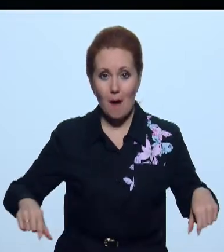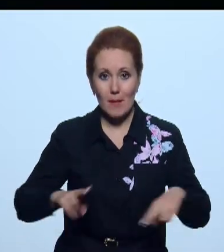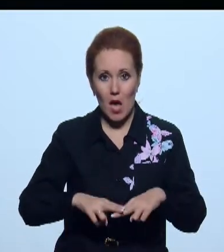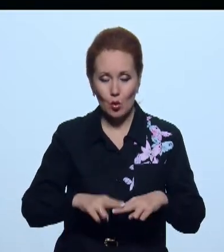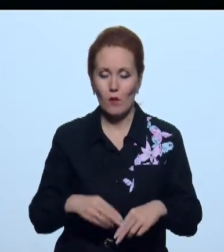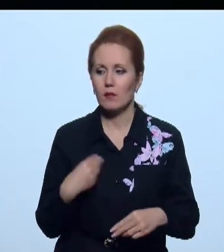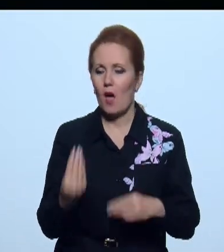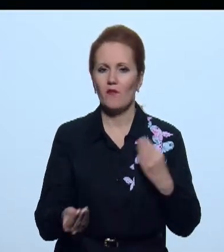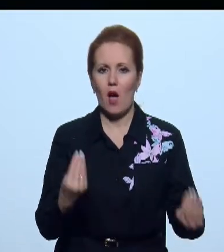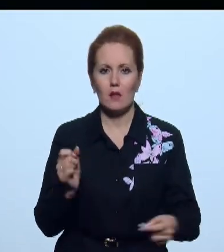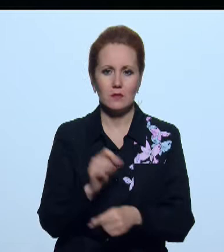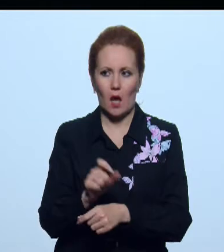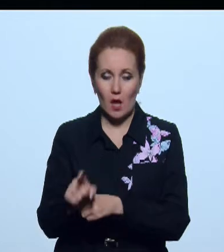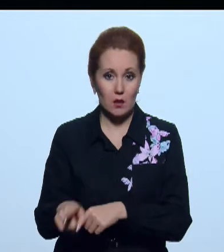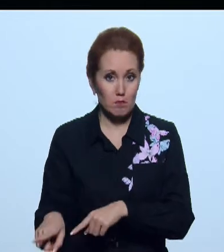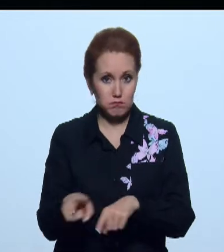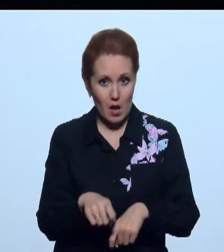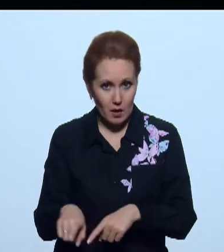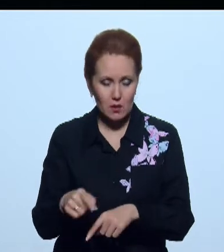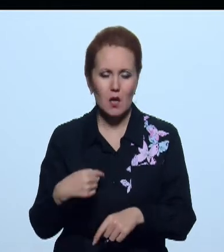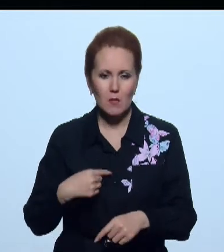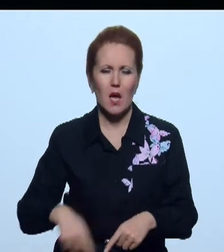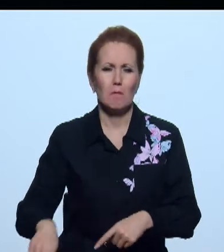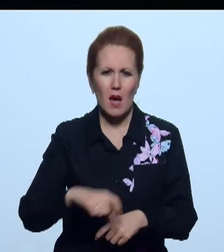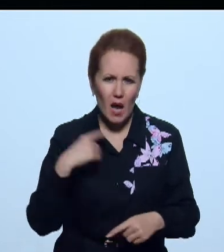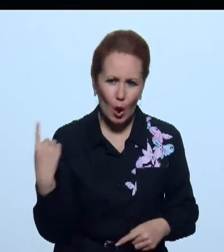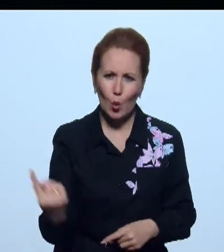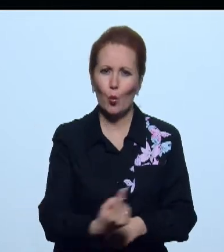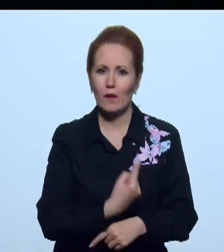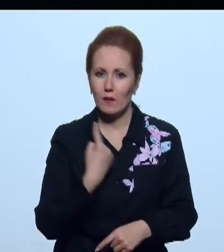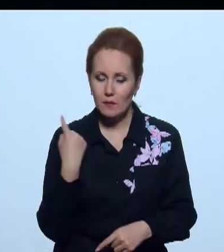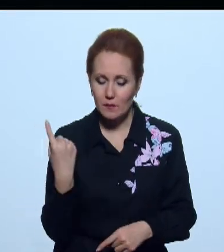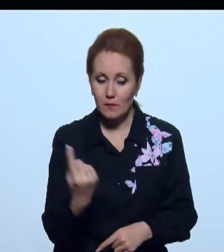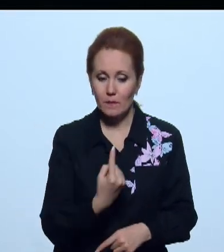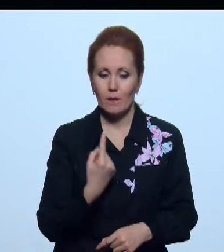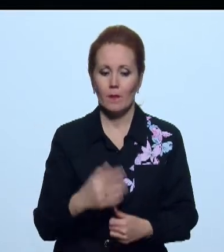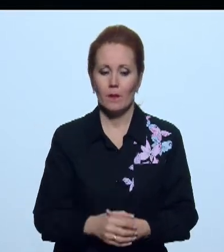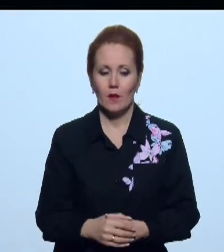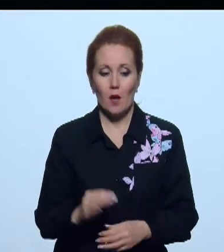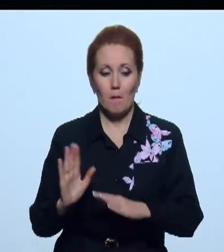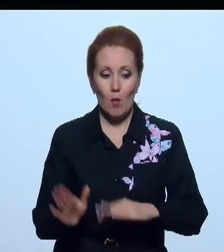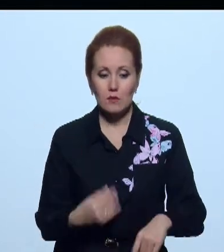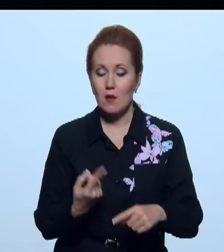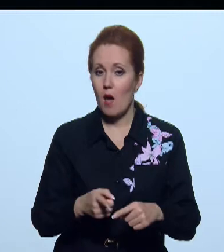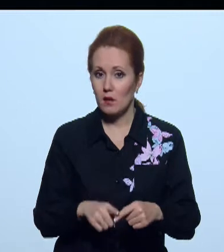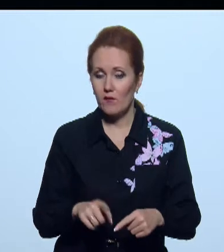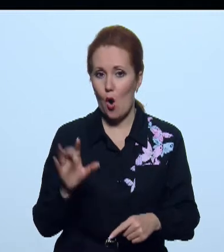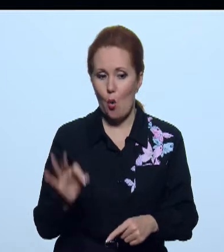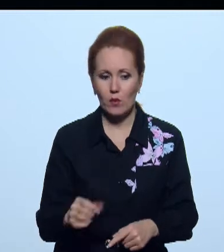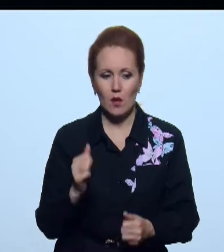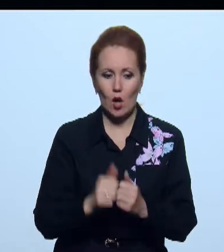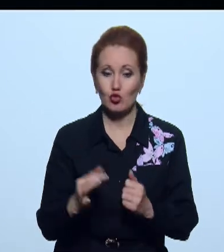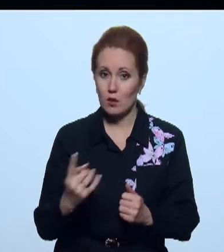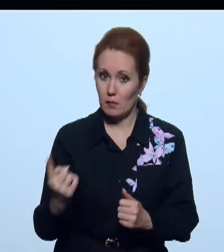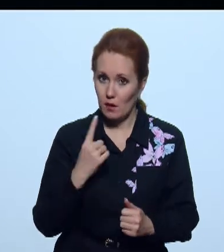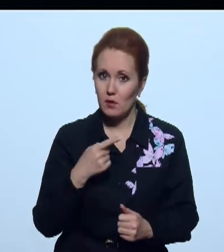давал задание бегать. И мы вот бегали, наматывали эти круги, и после этого он каждый раз подходил